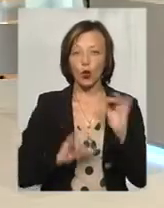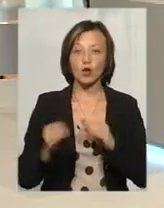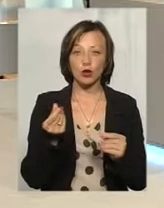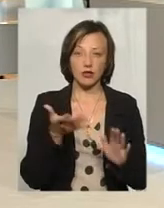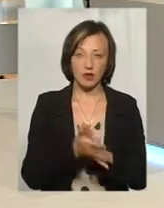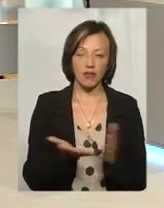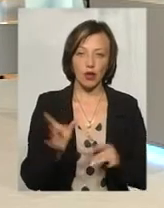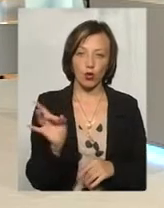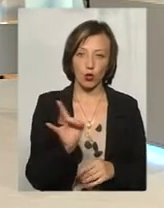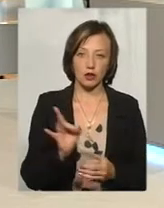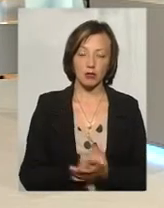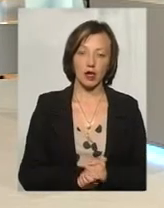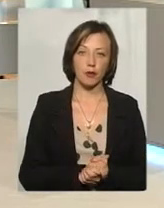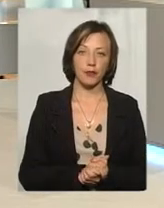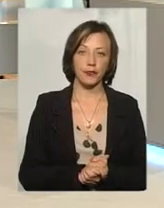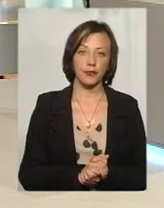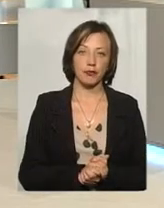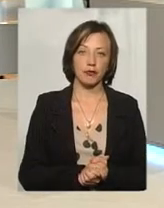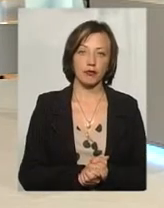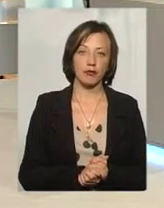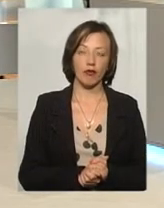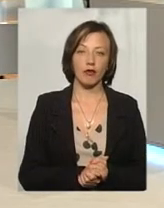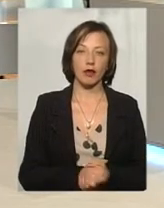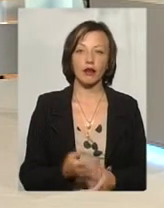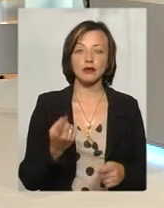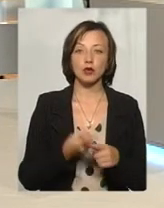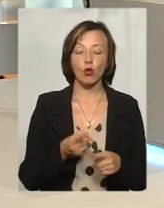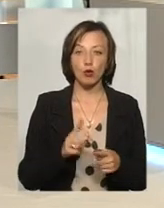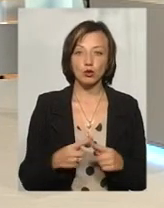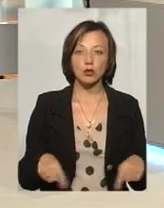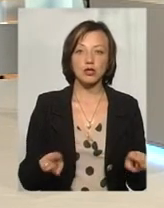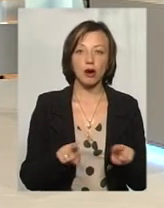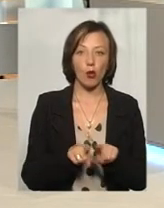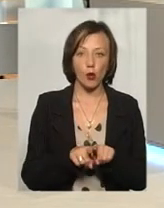і в яких розмірах. Тому такої,